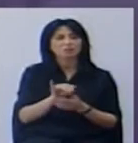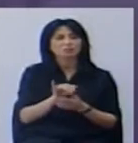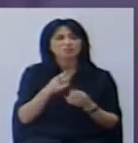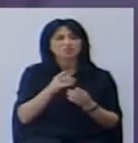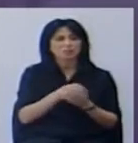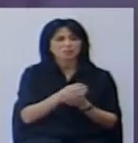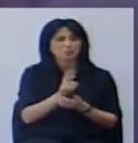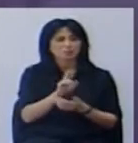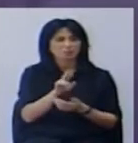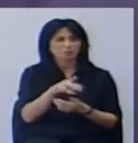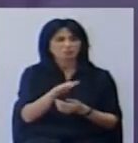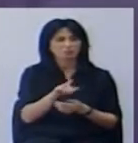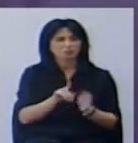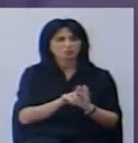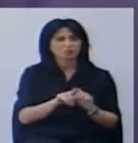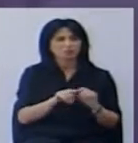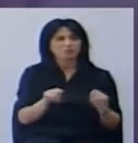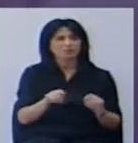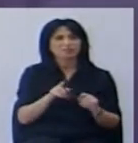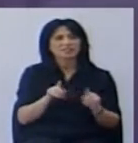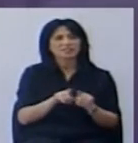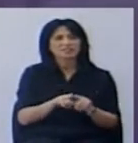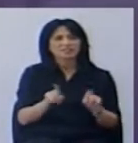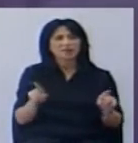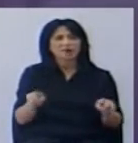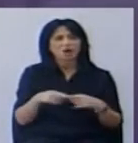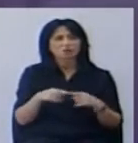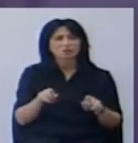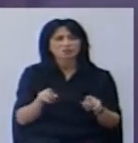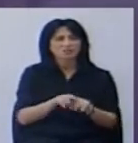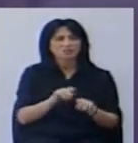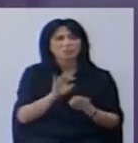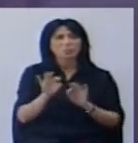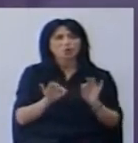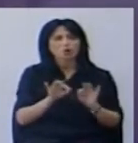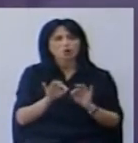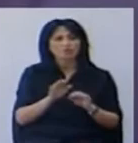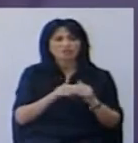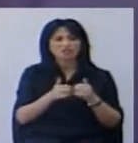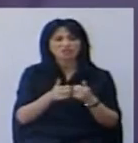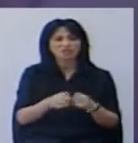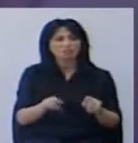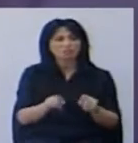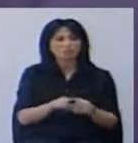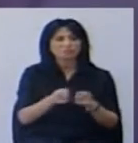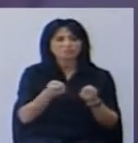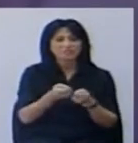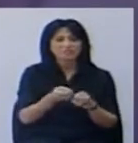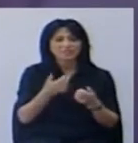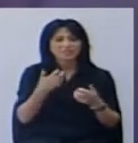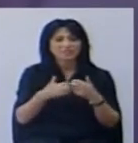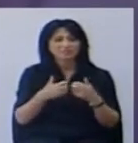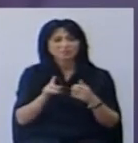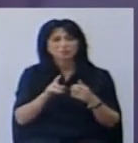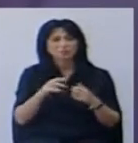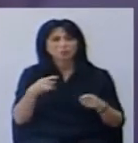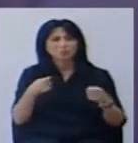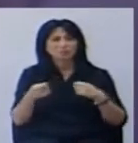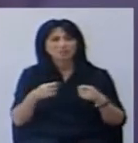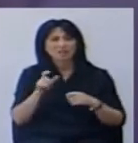სხვა მიმართულებით, შექმნილი იყო ისე განხორციელებული იყო ისეთი პროექტები, ანუ ხელი შეეწყოთ ისეთი მცირე ბიზნესის განვითარებისთვის,